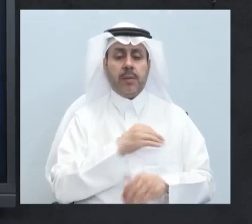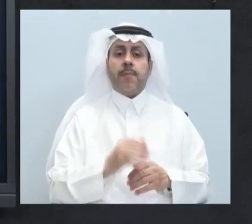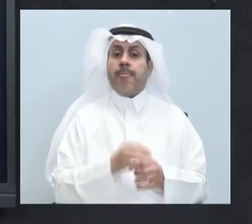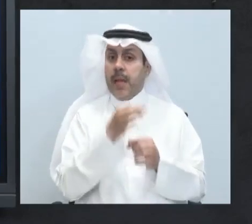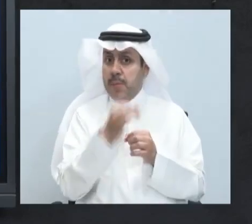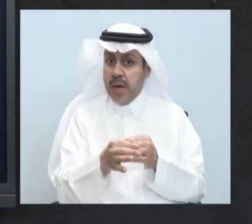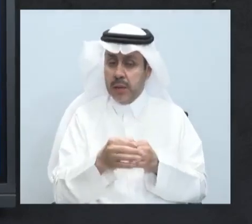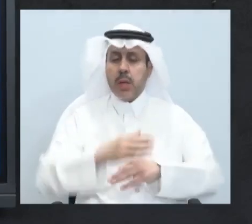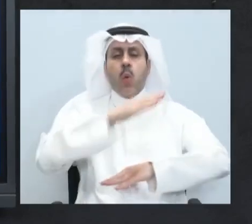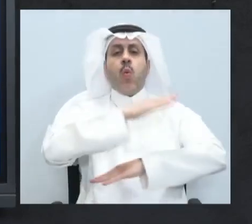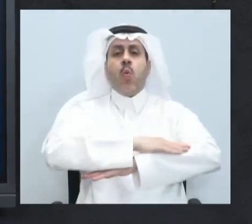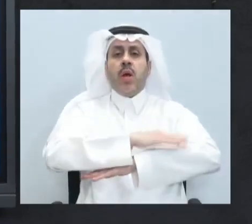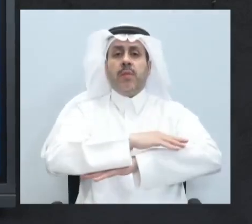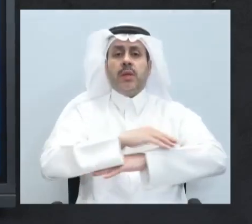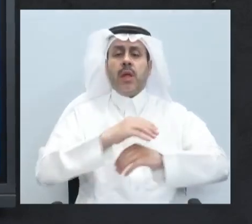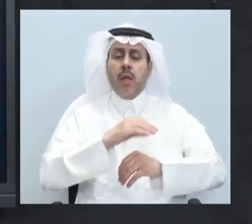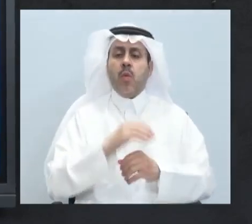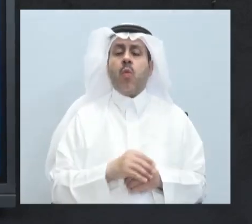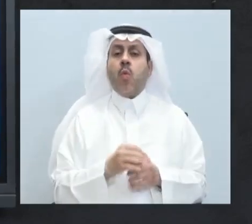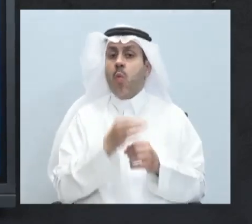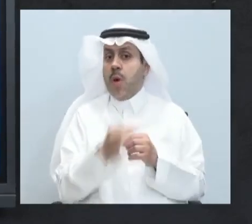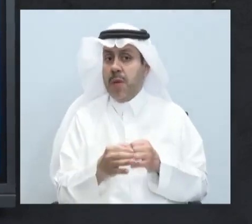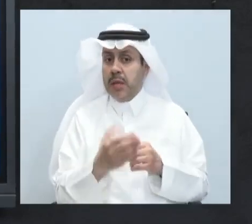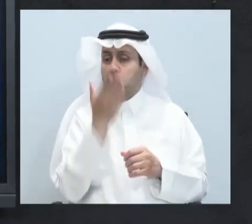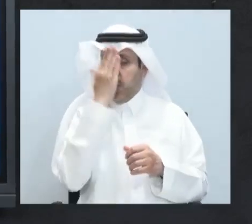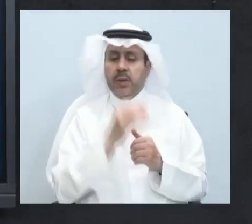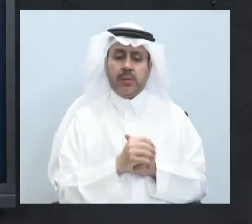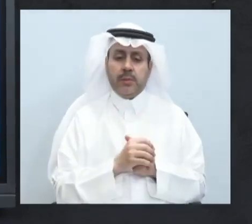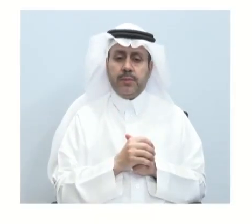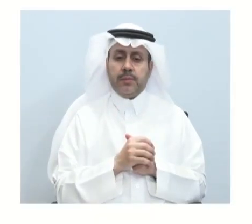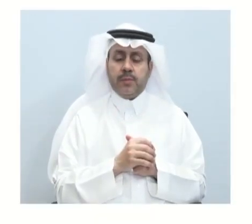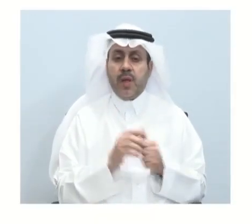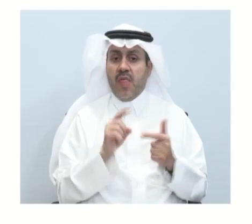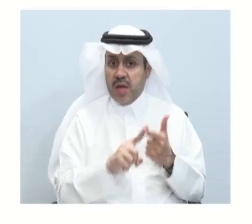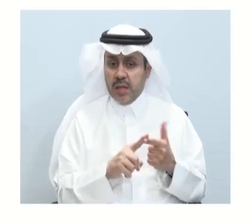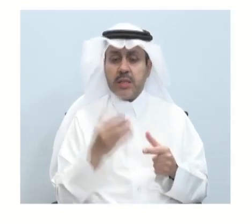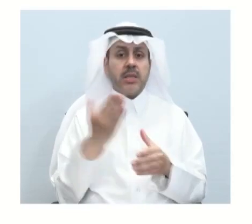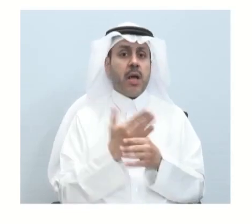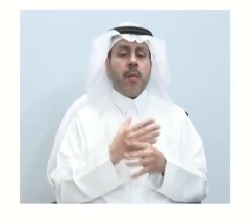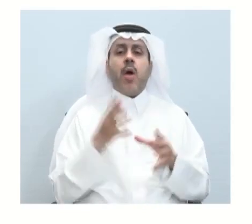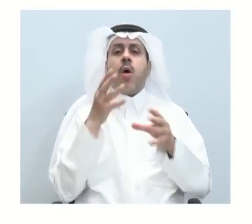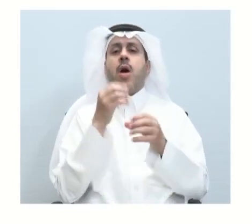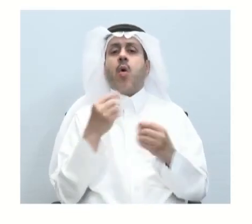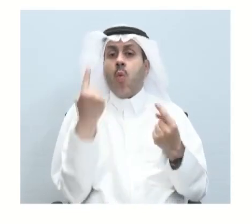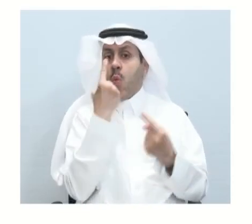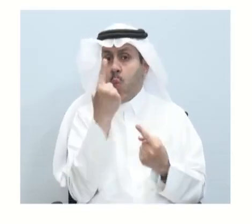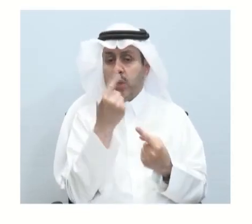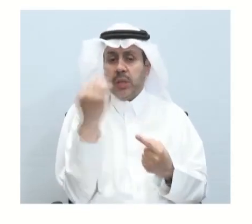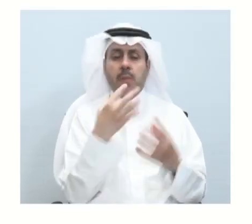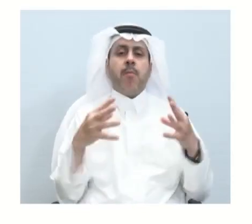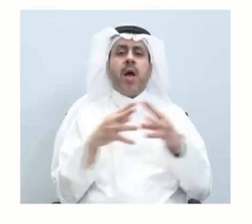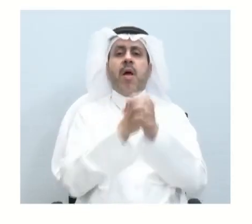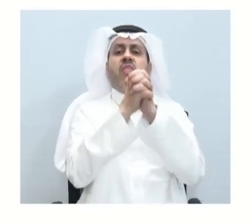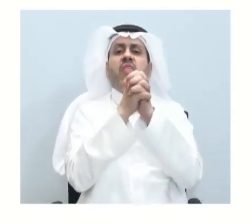في البيعه الشرعيه الامر الثاني انها سبب لوحده الكلمه والسلامه من